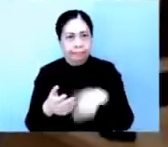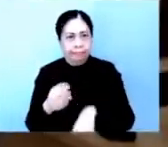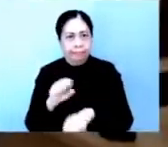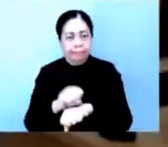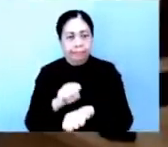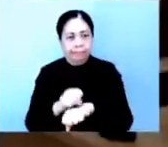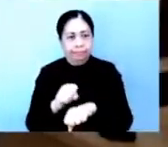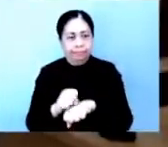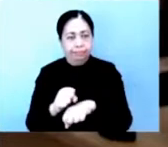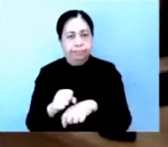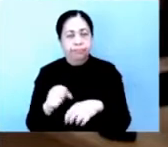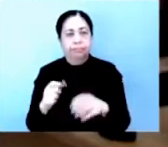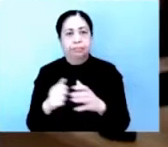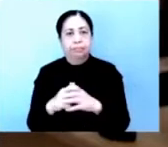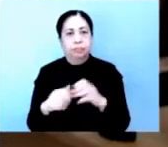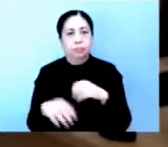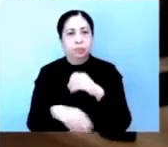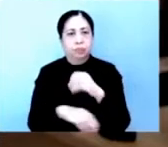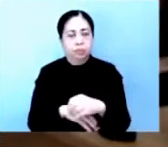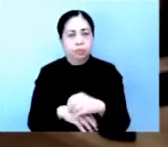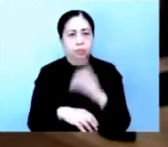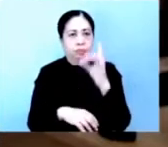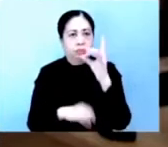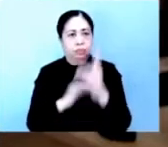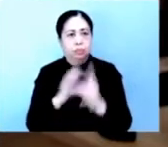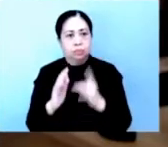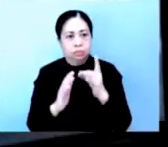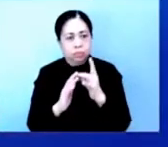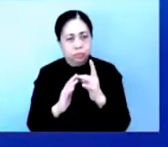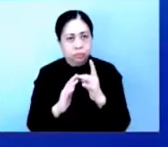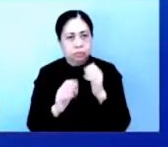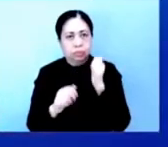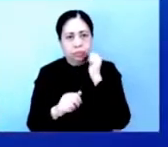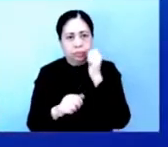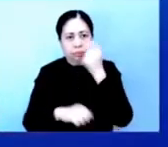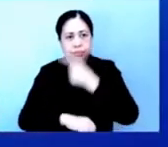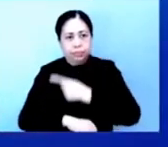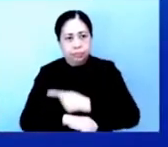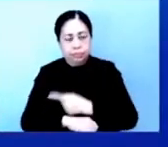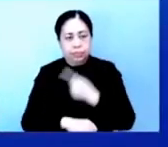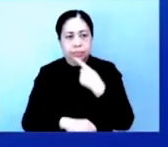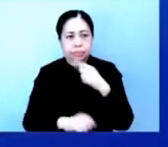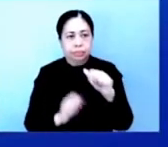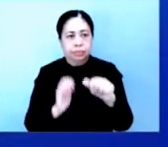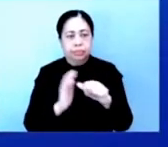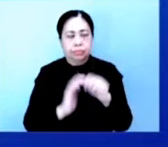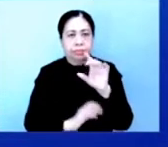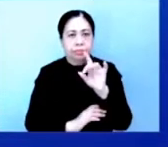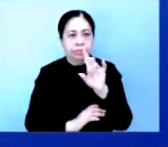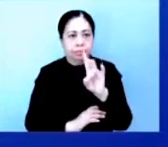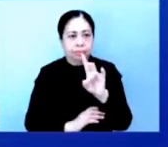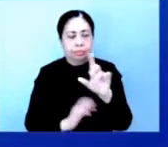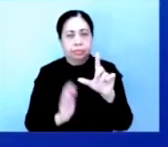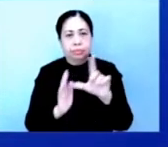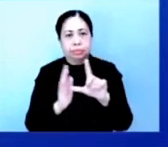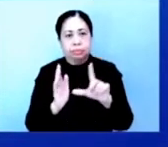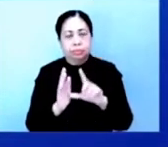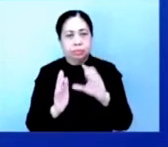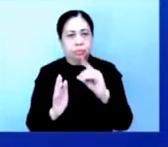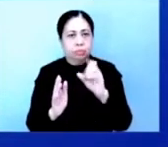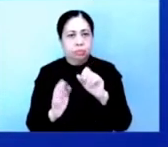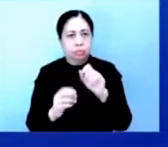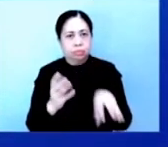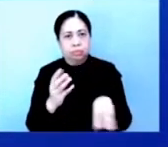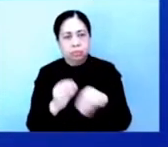ng empleyado na lalagpas sa 8 oras kada araw. Ayon sa Article 87 ng Labor Code, dapat ay may karagdagan